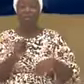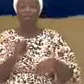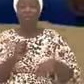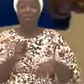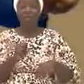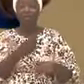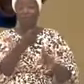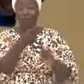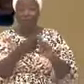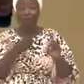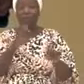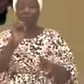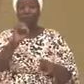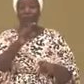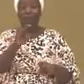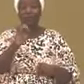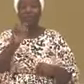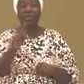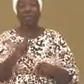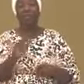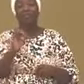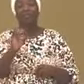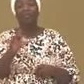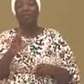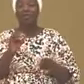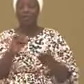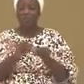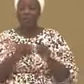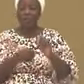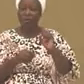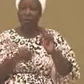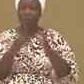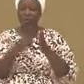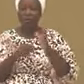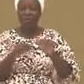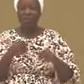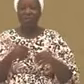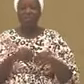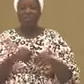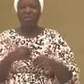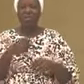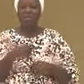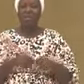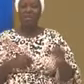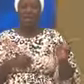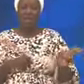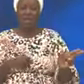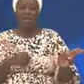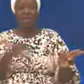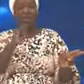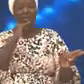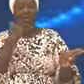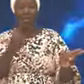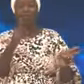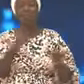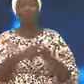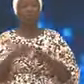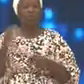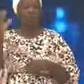exécutées qu'est ce que tu dois faire premièrement parler ensuite deuxièmement écouter